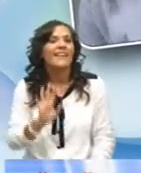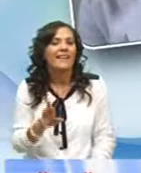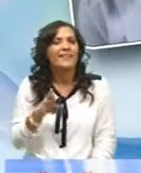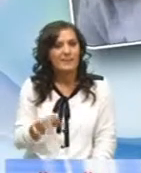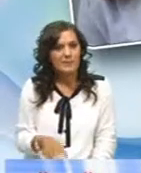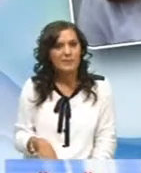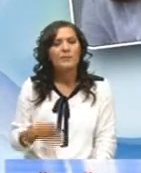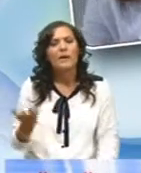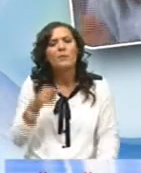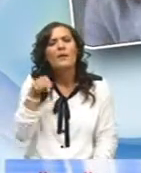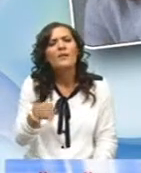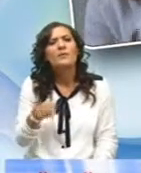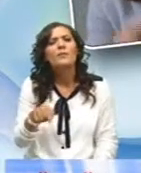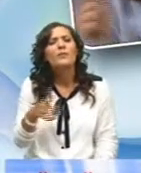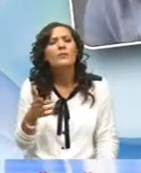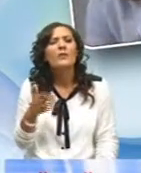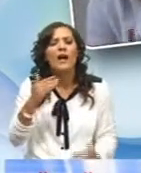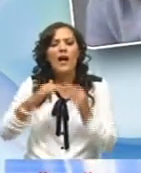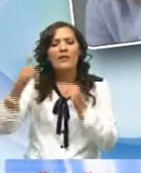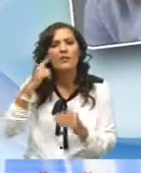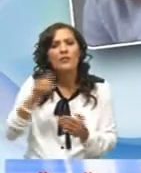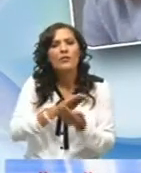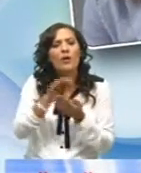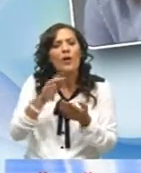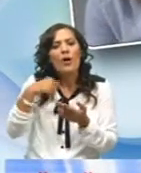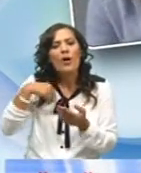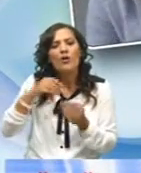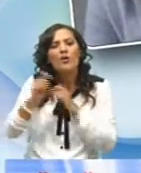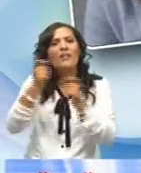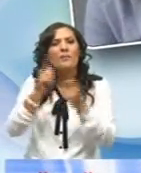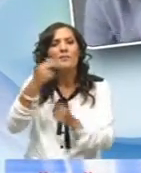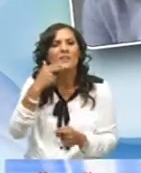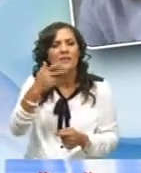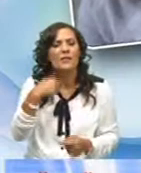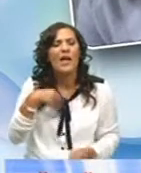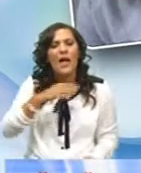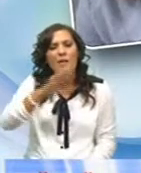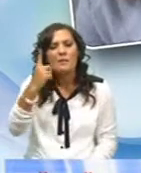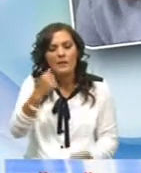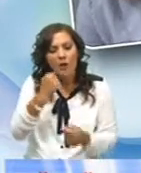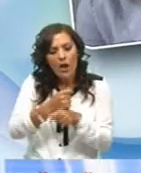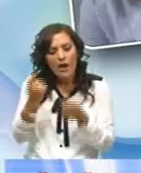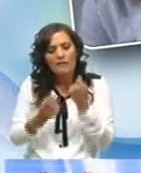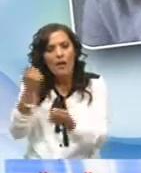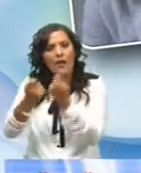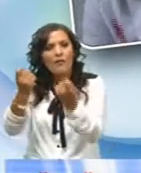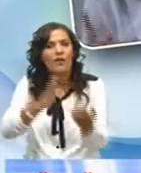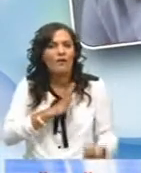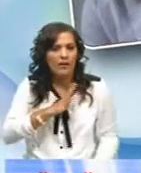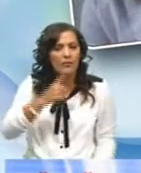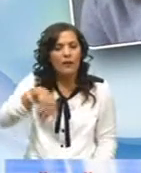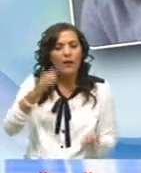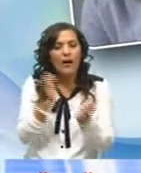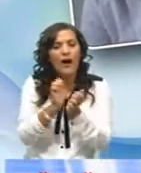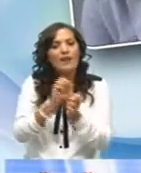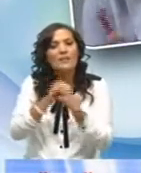Kızım bu şey Halk arasında kullanılan tabiridir kullanmadığı hepimizin birer görevleri var bu ailede